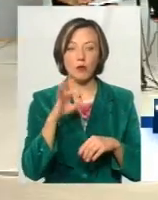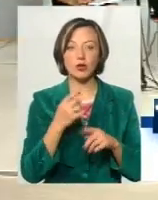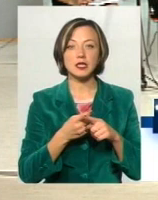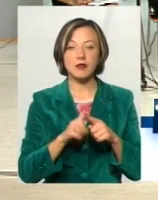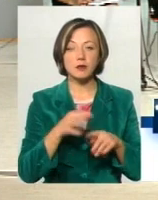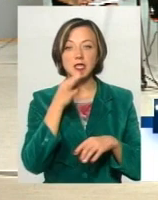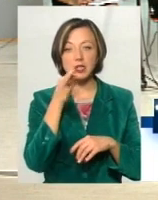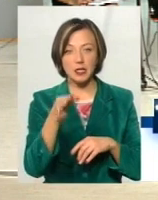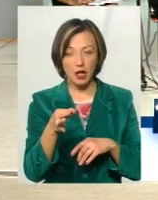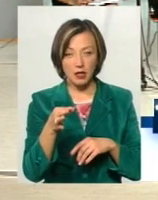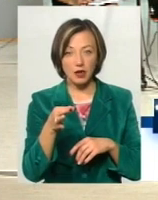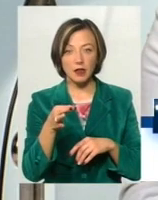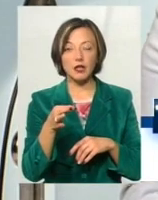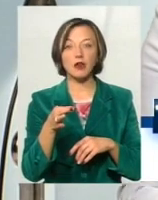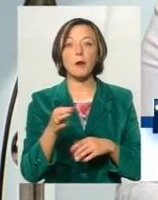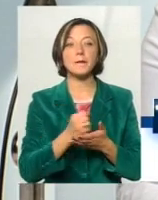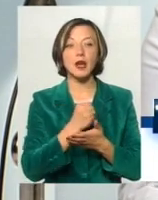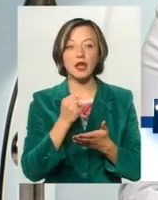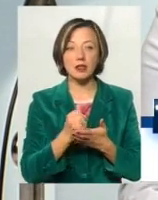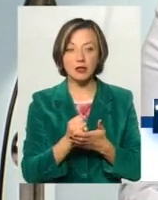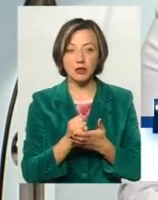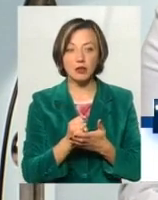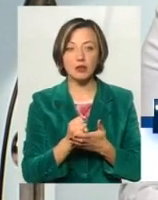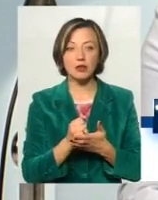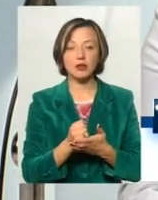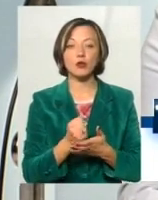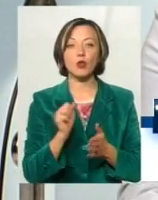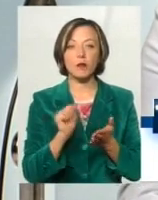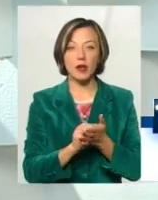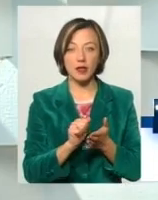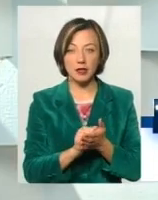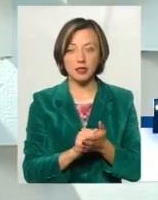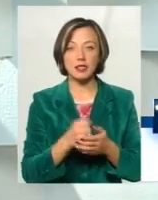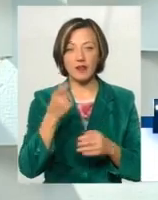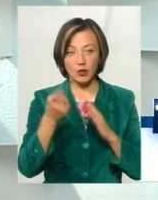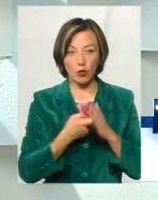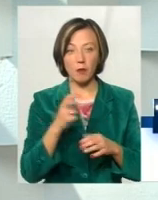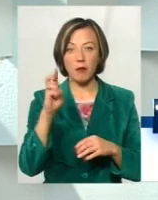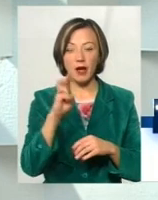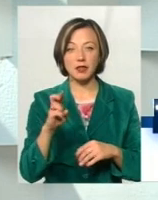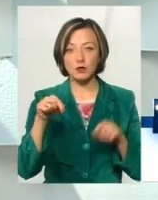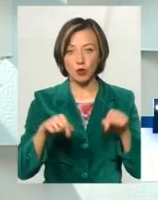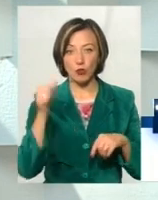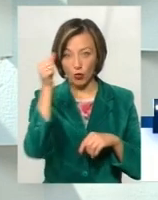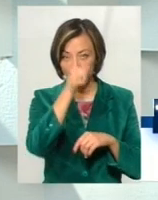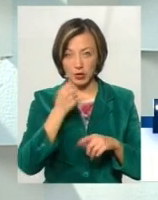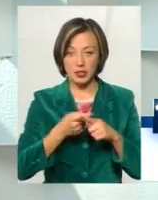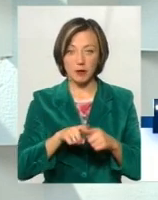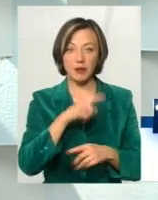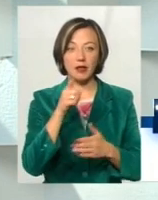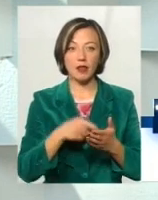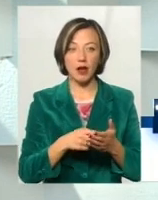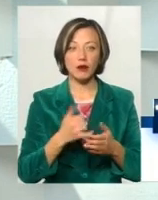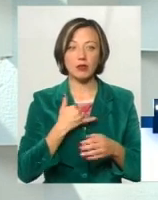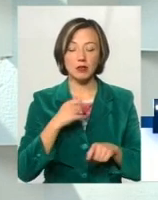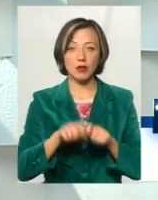да. Що все прийнято, зроблені документи. І це було відомо ще в березні місяці цього року. І це питання стояло в нас